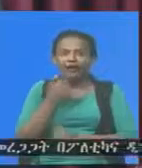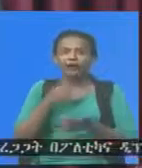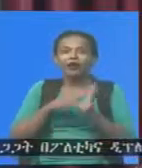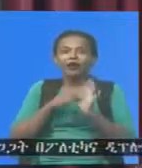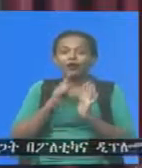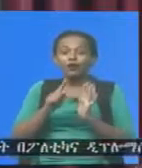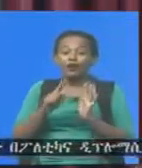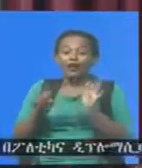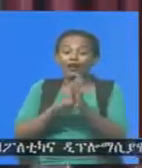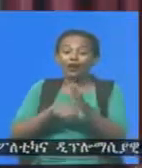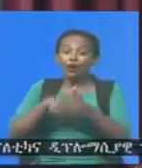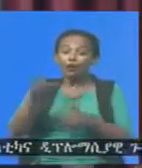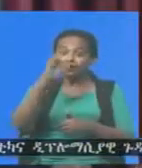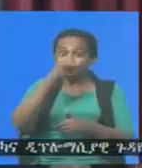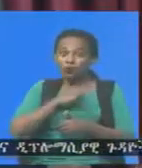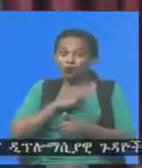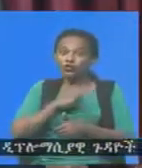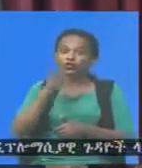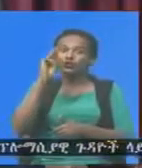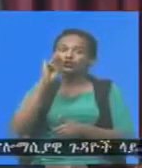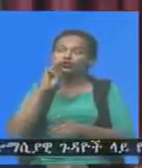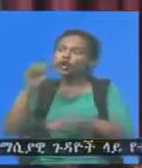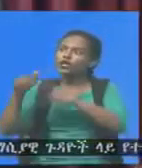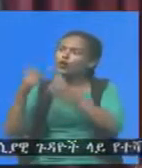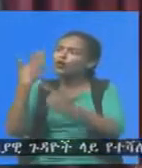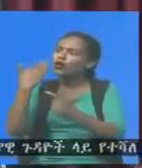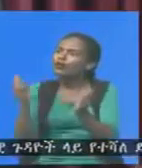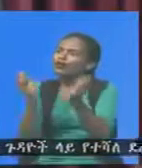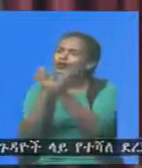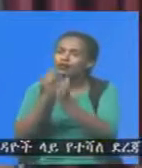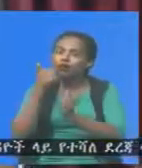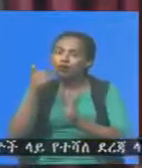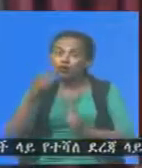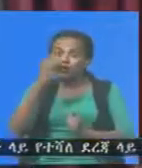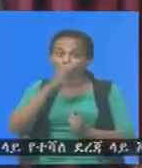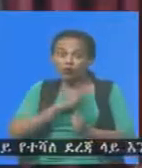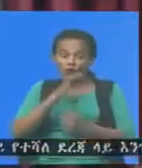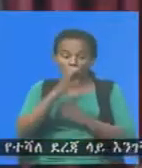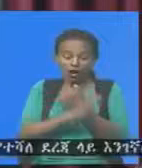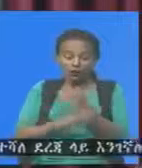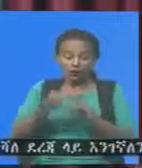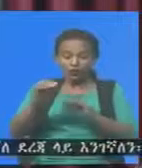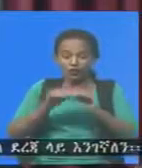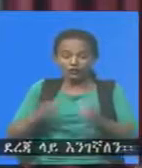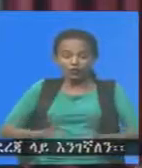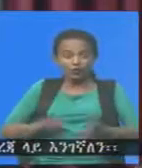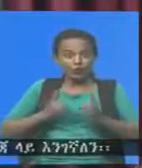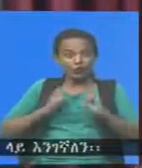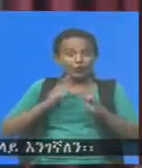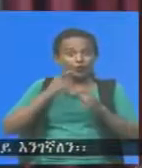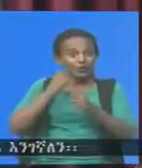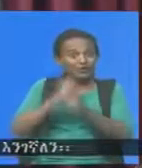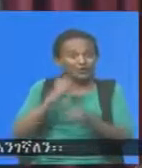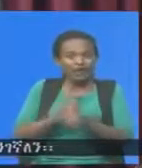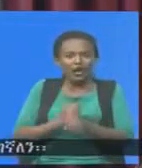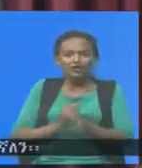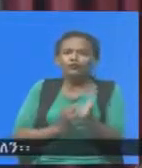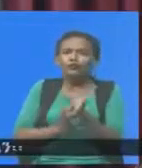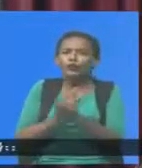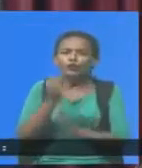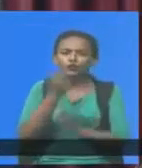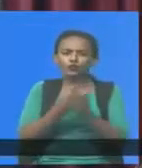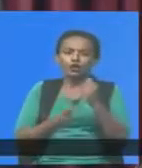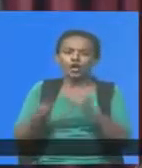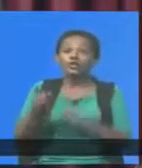ህገወጥ ሰዎች ሱዳን ሄደው አይታሰሩ ይላል። ሰው በአገሩ ተንቀሳቅሶ መኖር መስራት መብቱ ብቻ